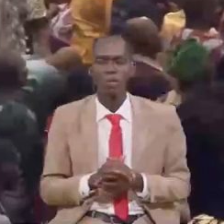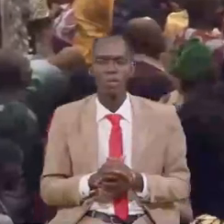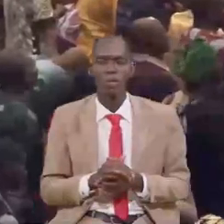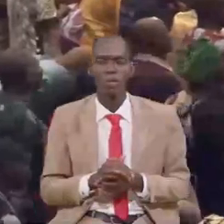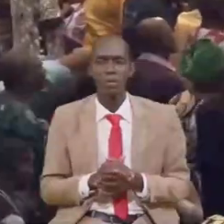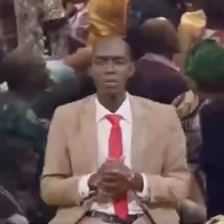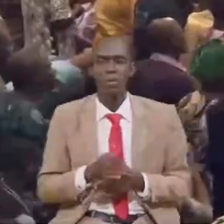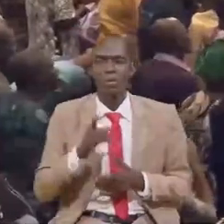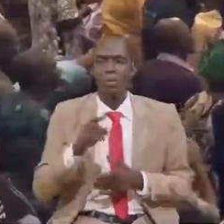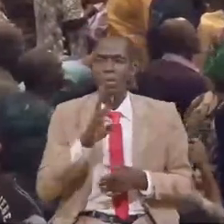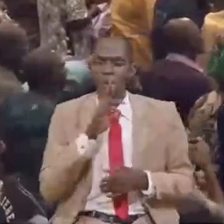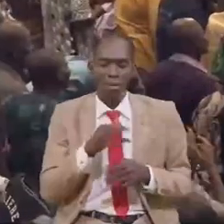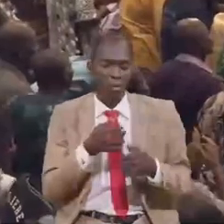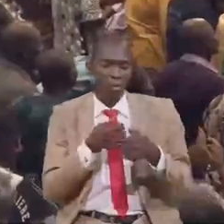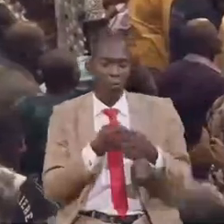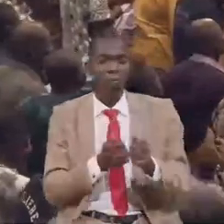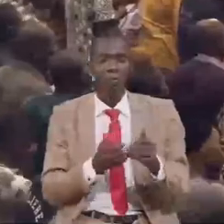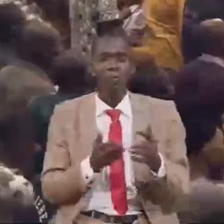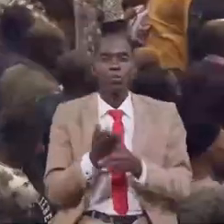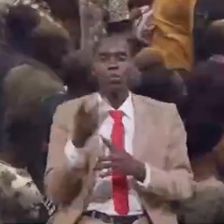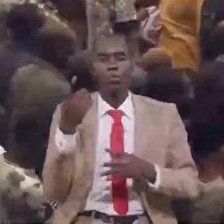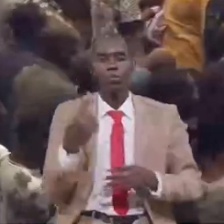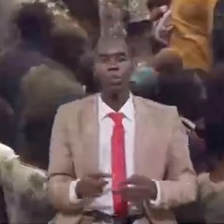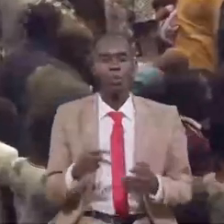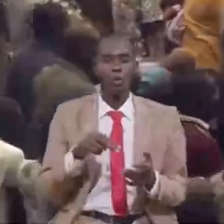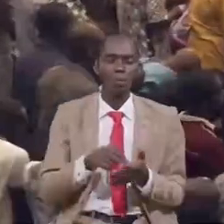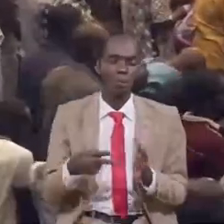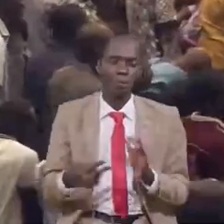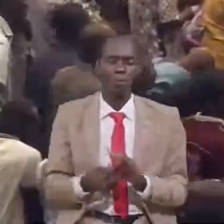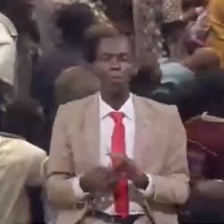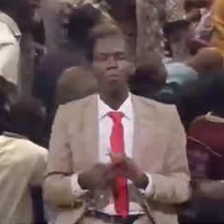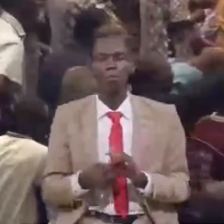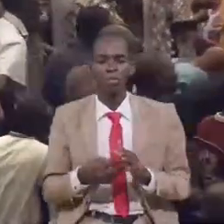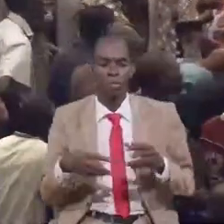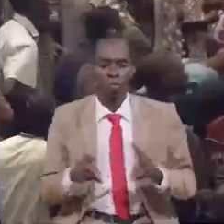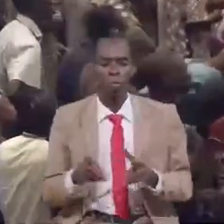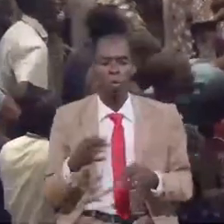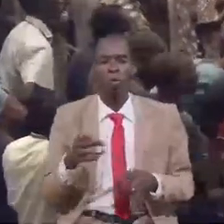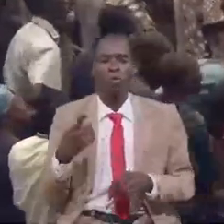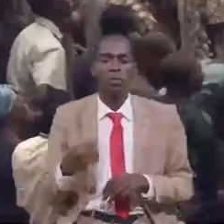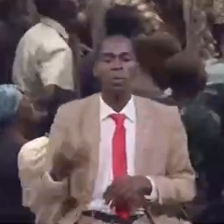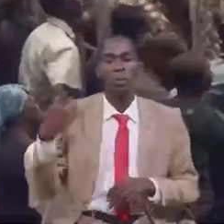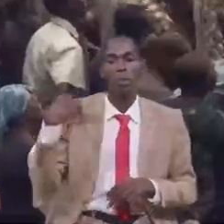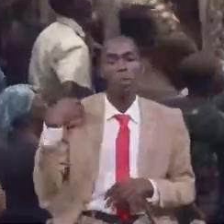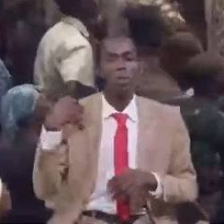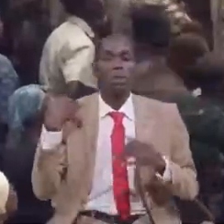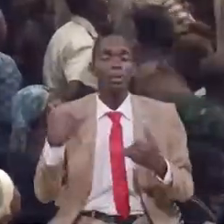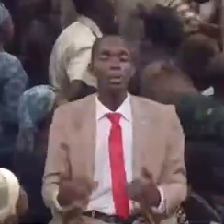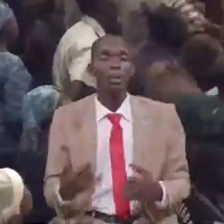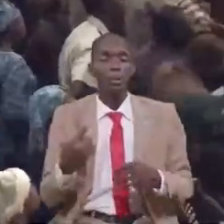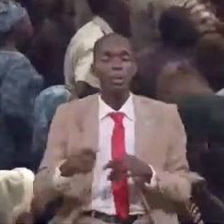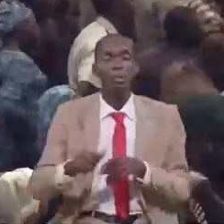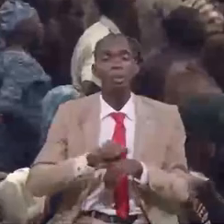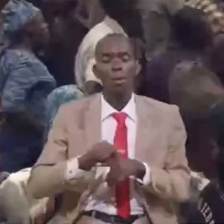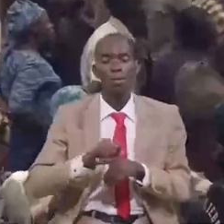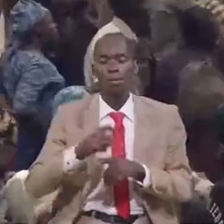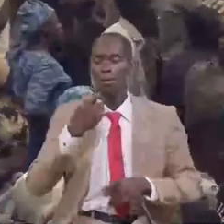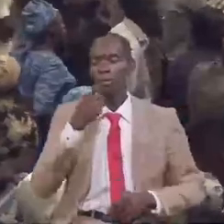Vous suivez Christ. Les déplacements ciblés du Maître. Le mandat